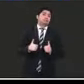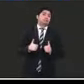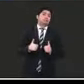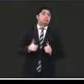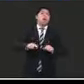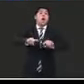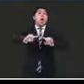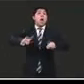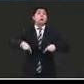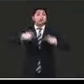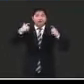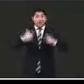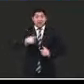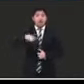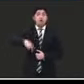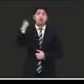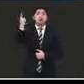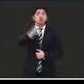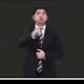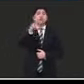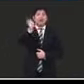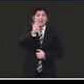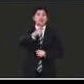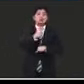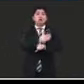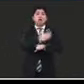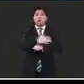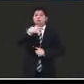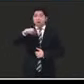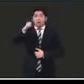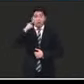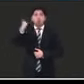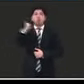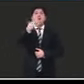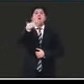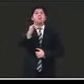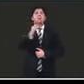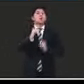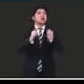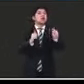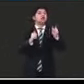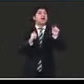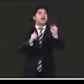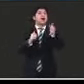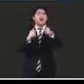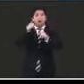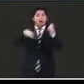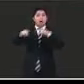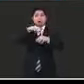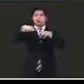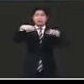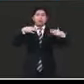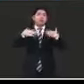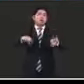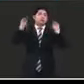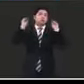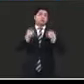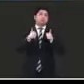arsa yerlerini yüzde kırkı şehir merkezlerinde yüzde altmışı ilçelerde olacak şekilde belirledik